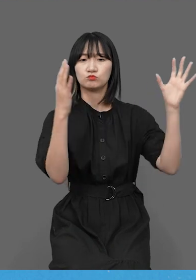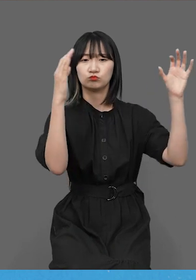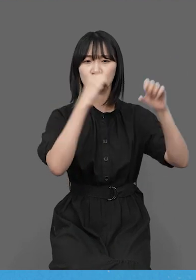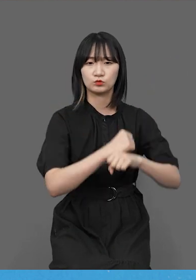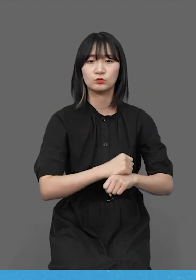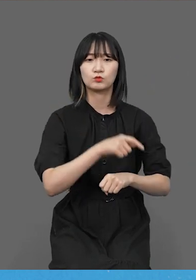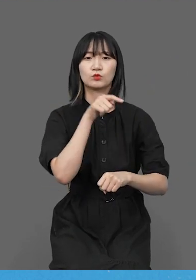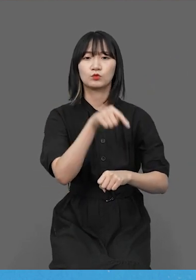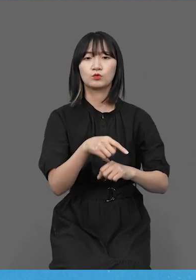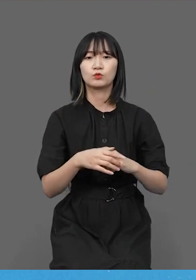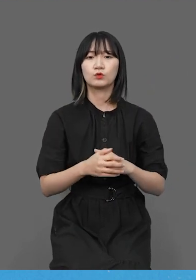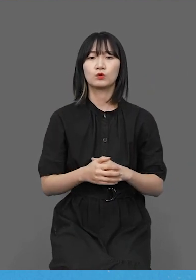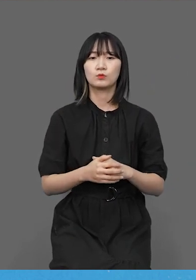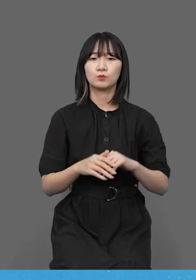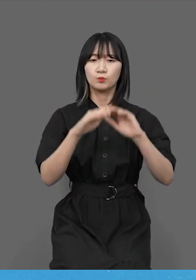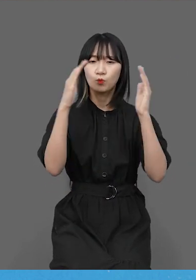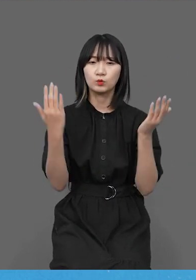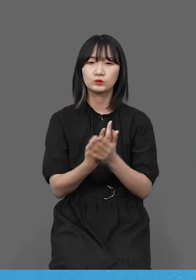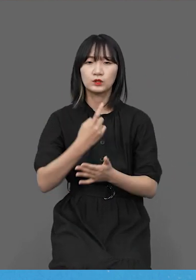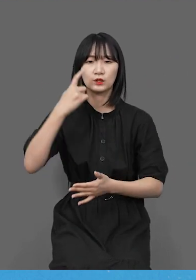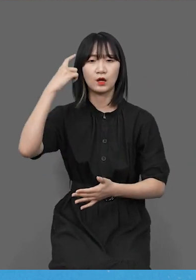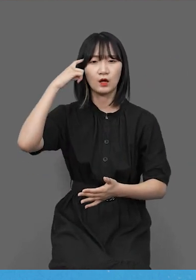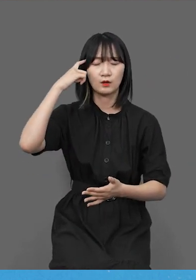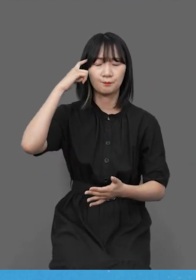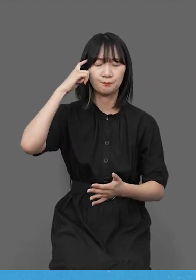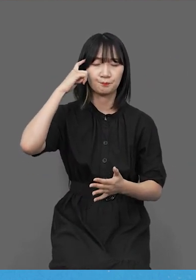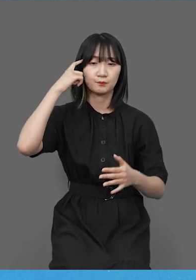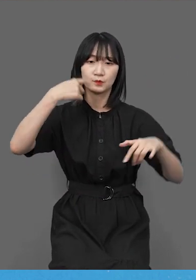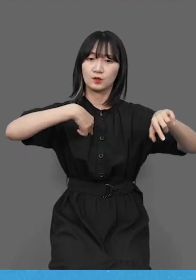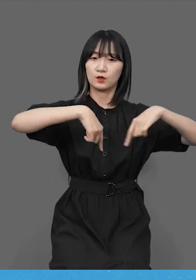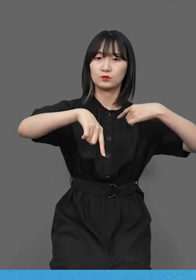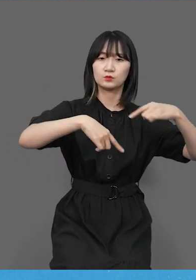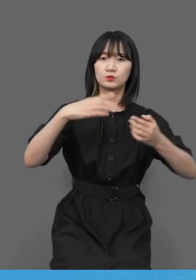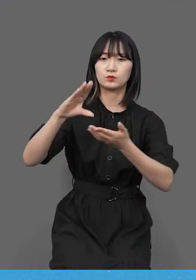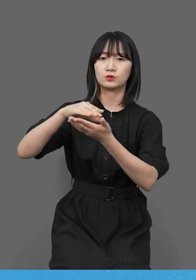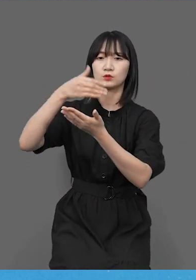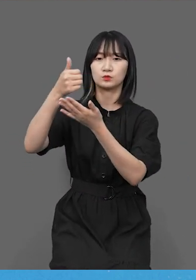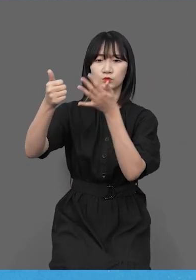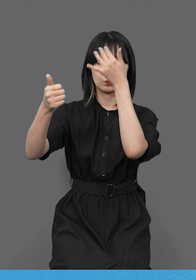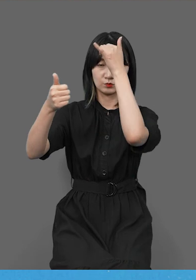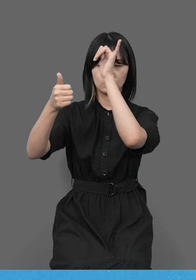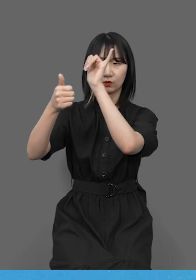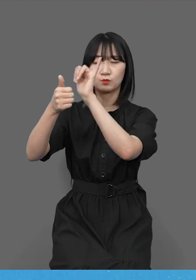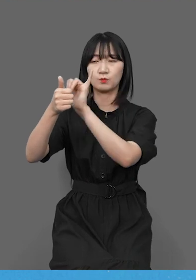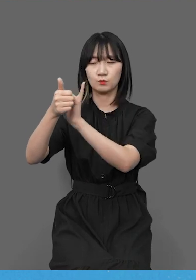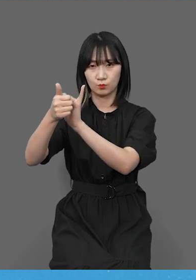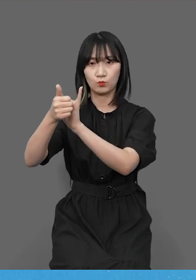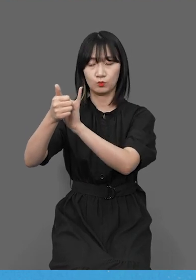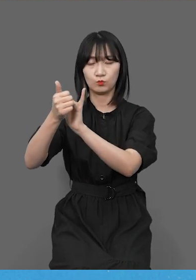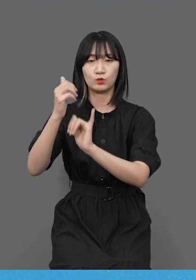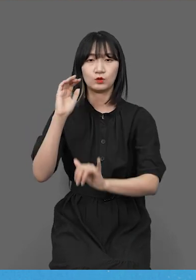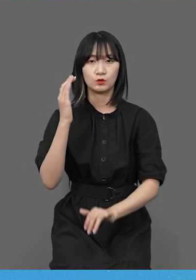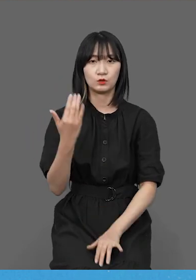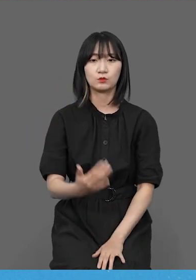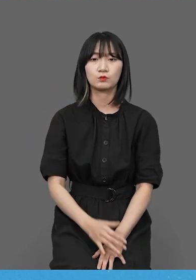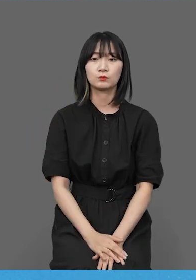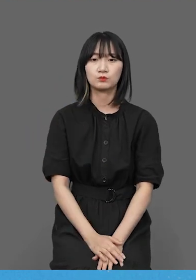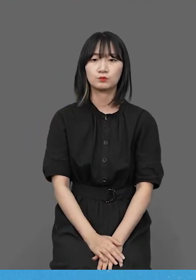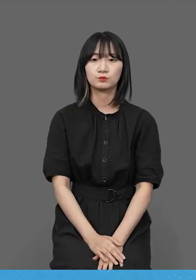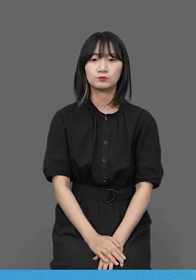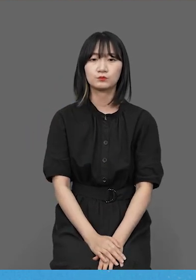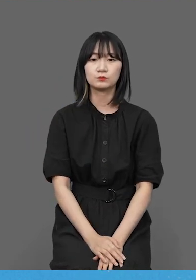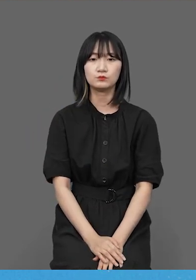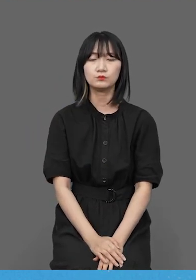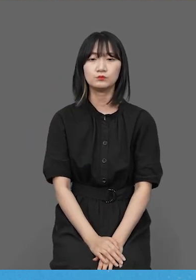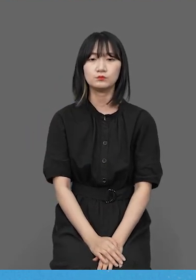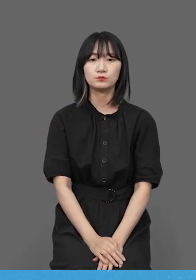다 무너뜨리고 모든 생각을 사로잡아 예수 그리스도 앞에 복종하게